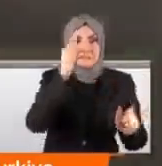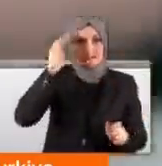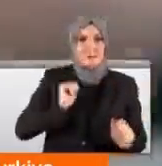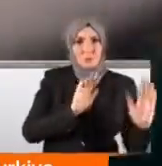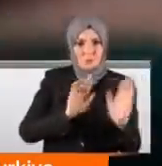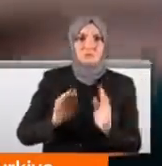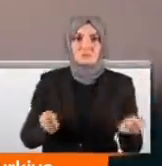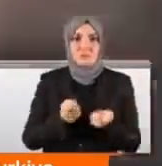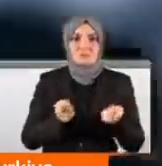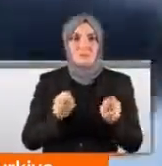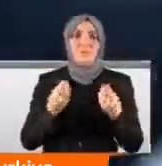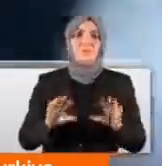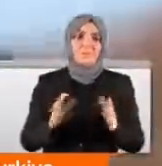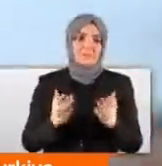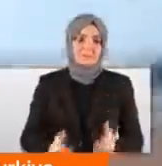olmadı